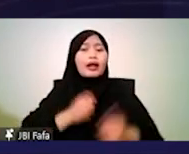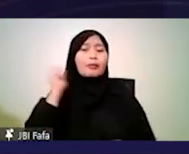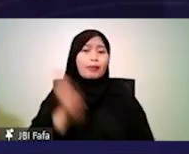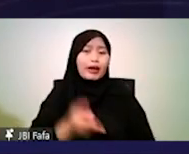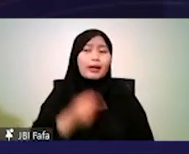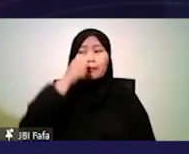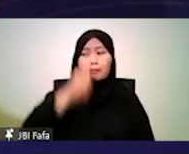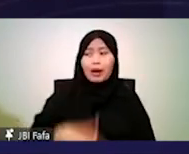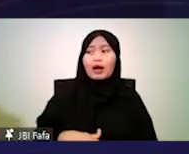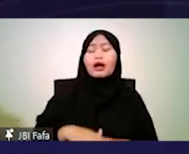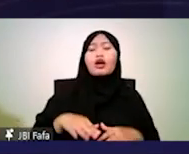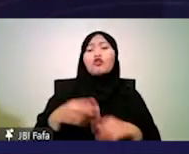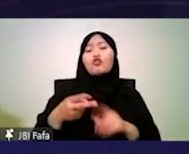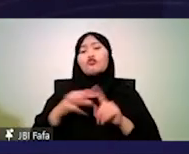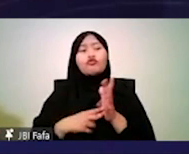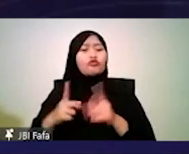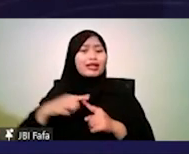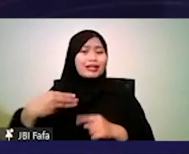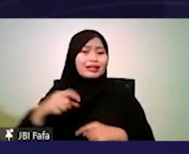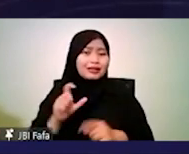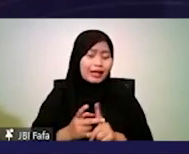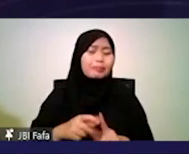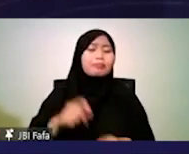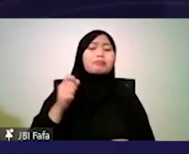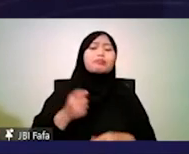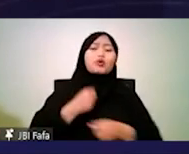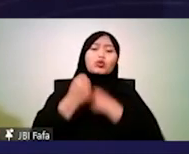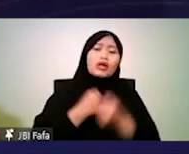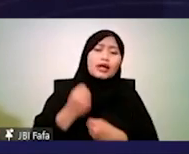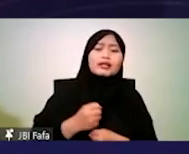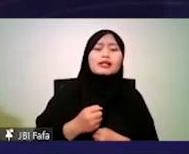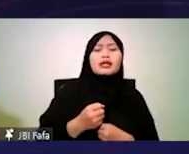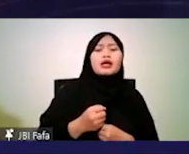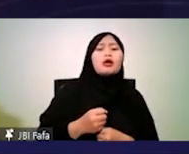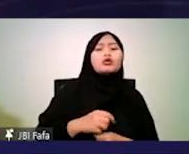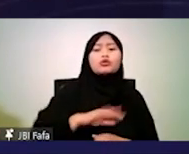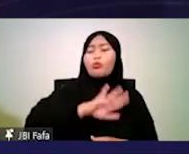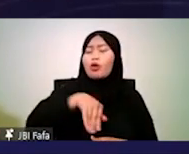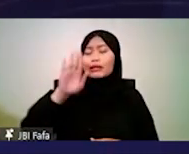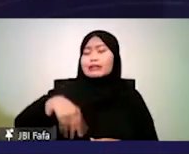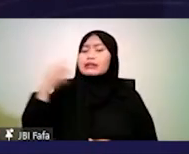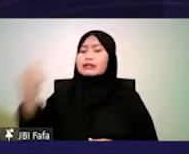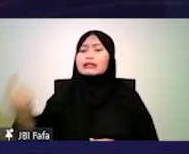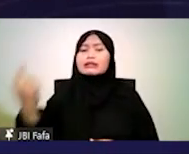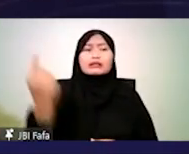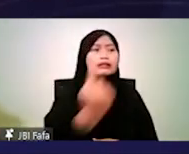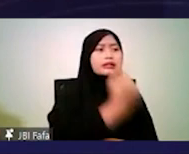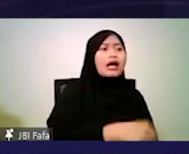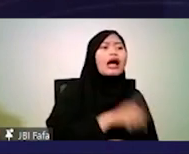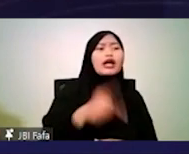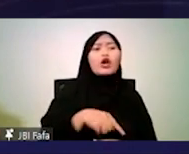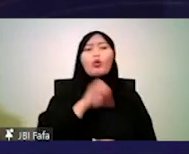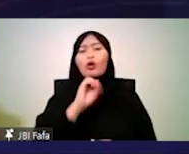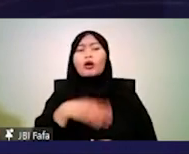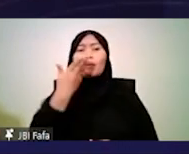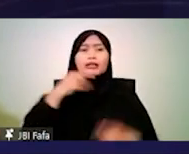maupun binteh maupun perusahaan jasa pun pakai bro soalnya masih dewi-dewi kucing-kucingnya ada yang Jowo ada